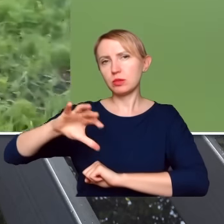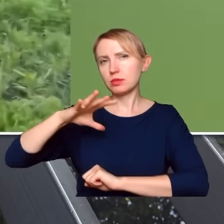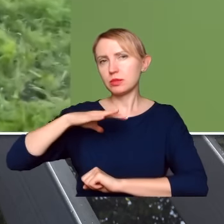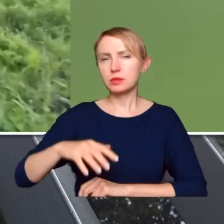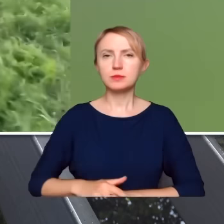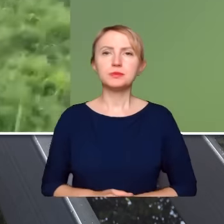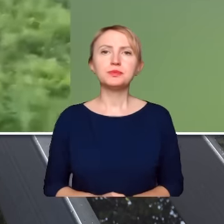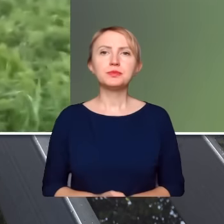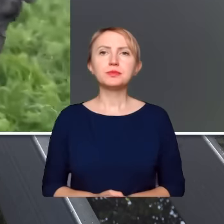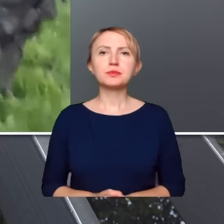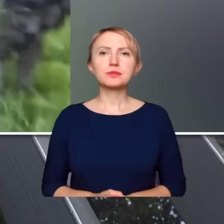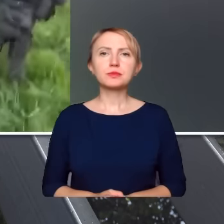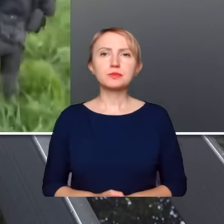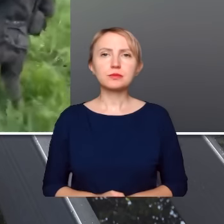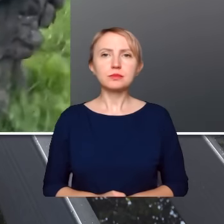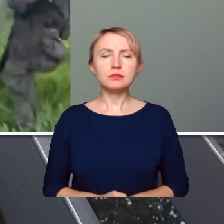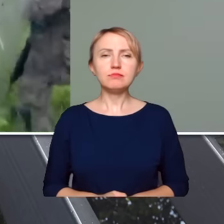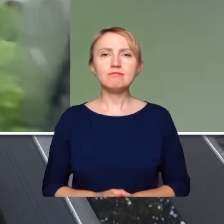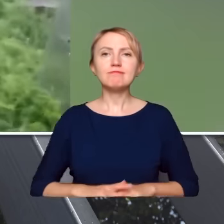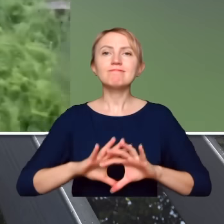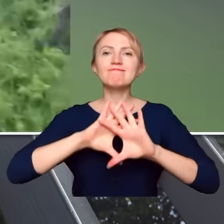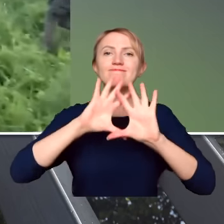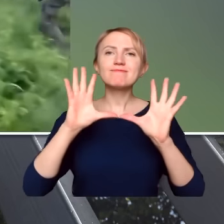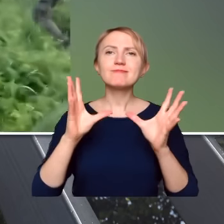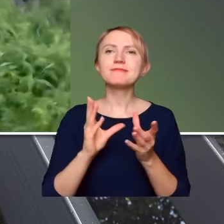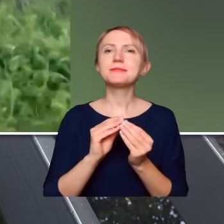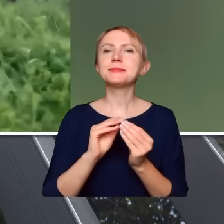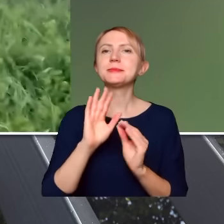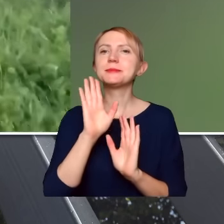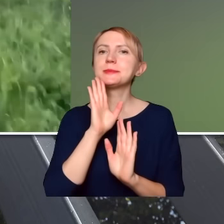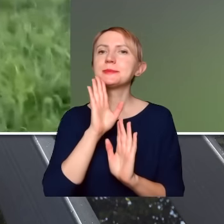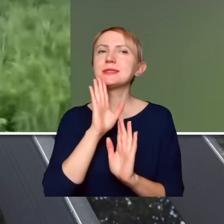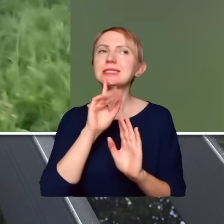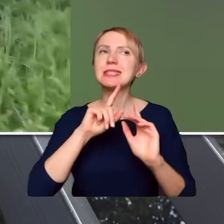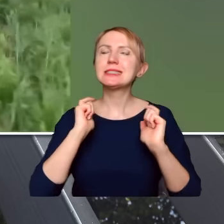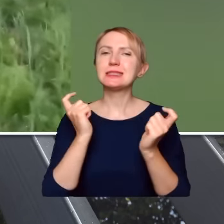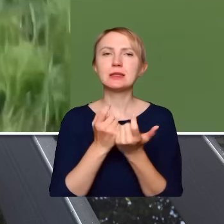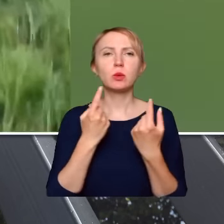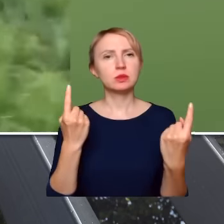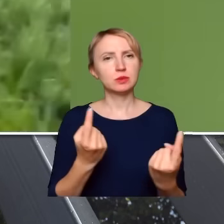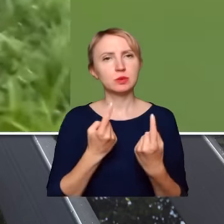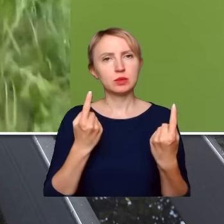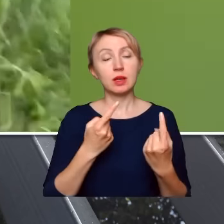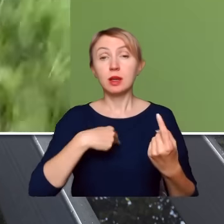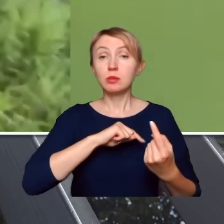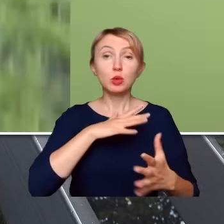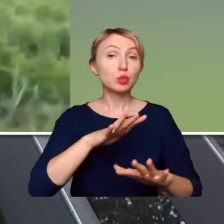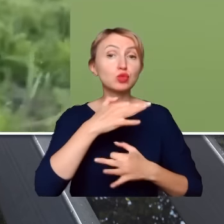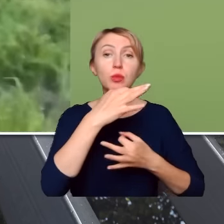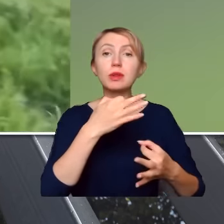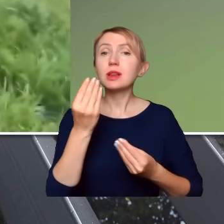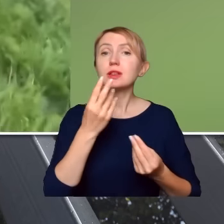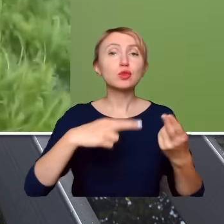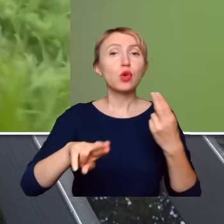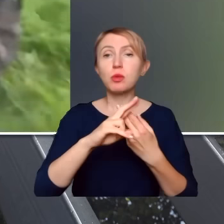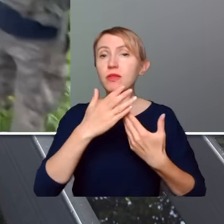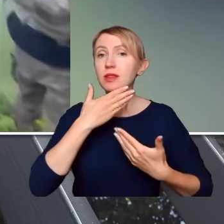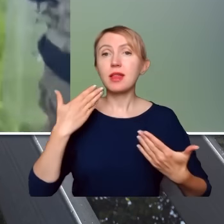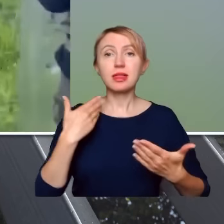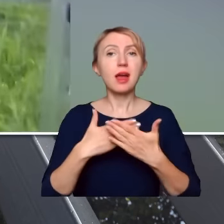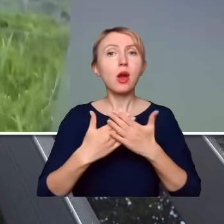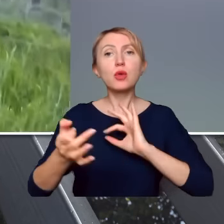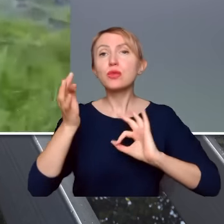granicy, że to wszystko łączy się w pewną całość. No i zadajemy mnóstwo pytań. Na razie nie znamy na nie odpowiedzi. Dlaczego te informacje